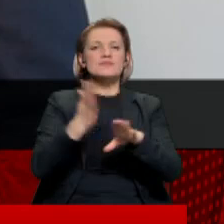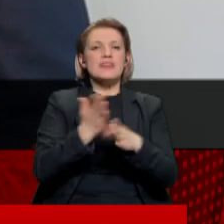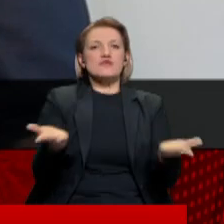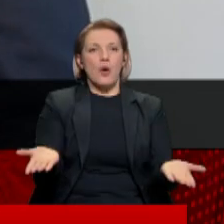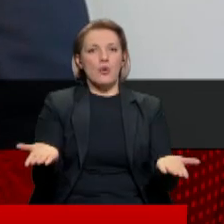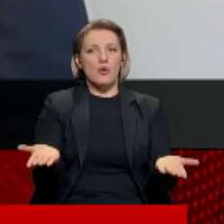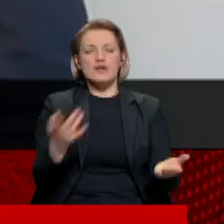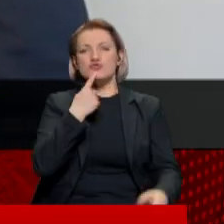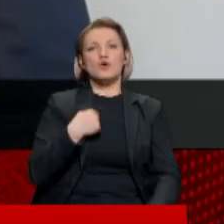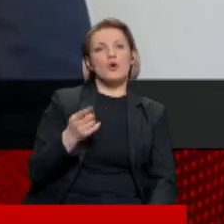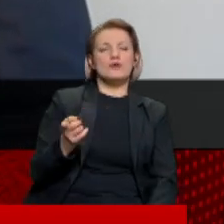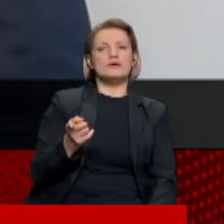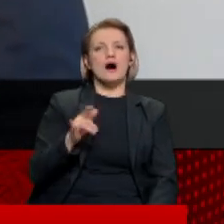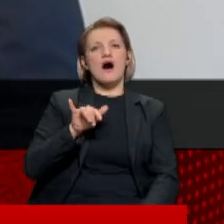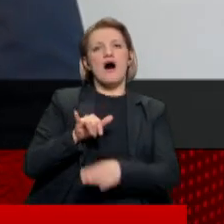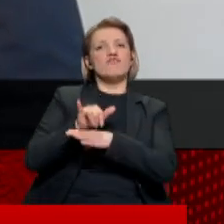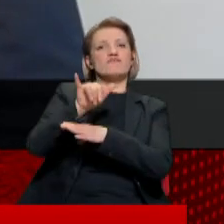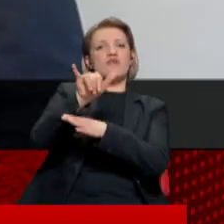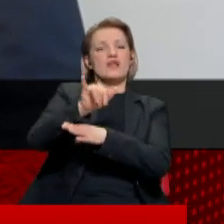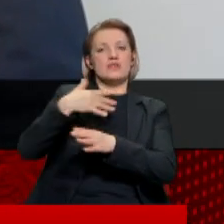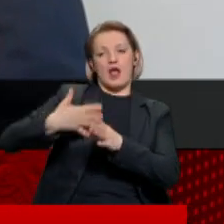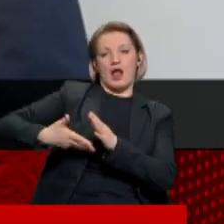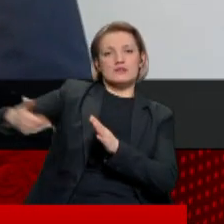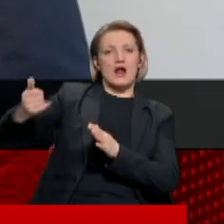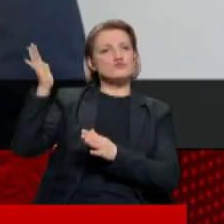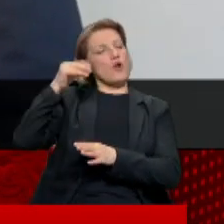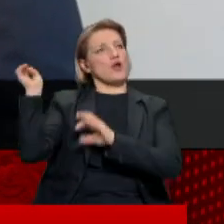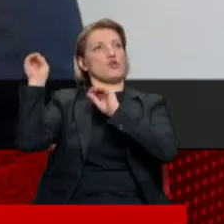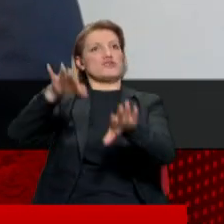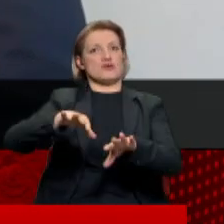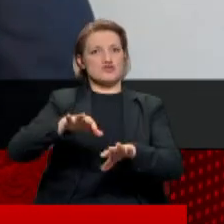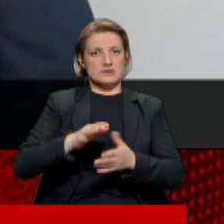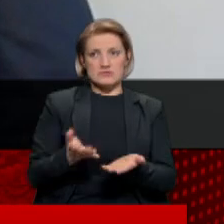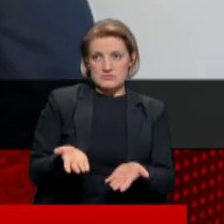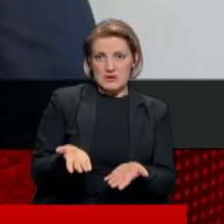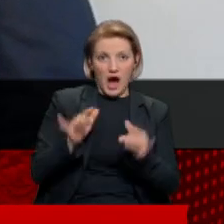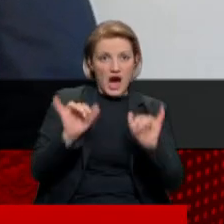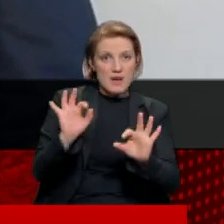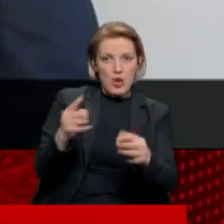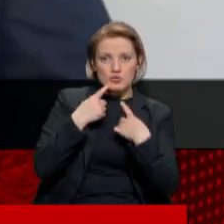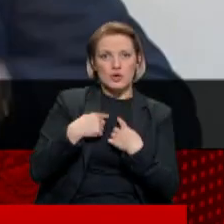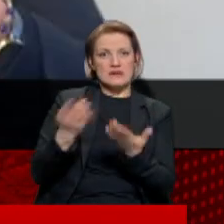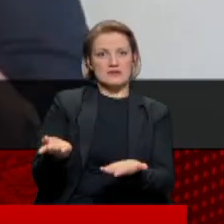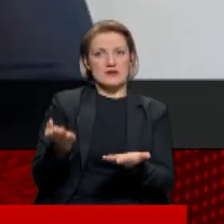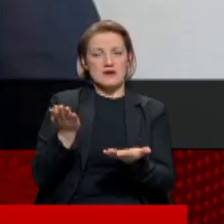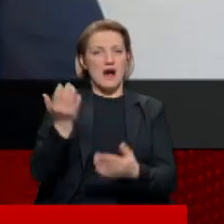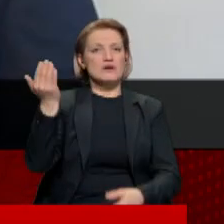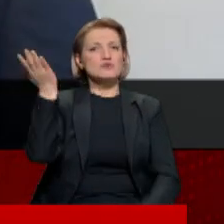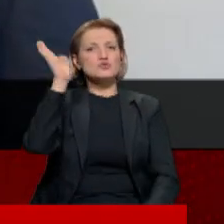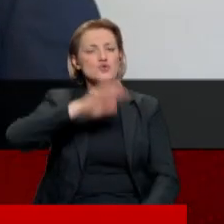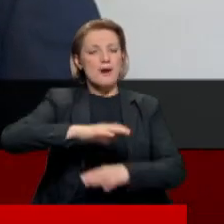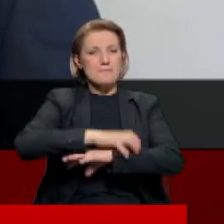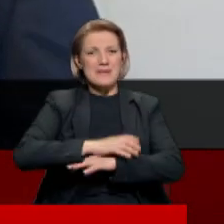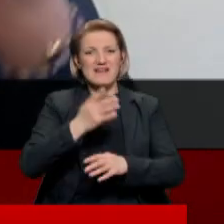yok? Diyor ki havaalanında aldılar. Nasıl? Sonradan göndereceklermiş. Aynen böyle. Arkadan geldi